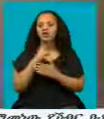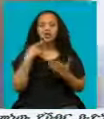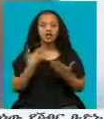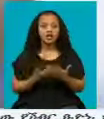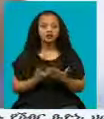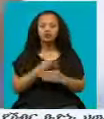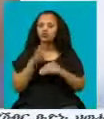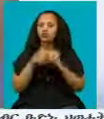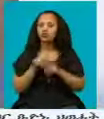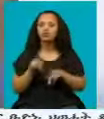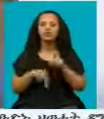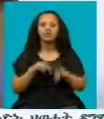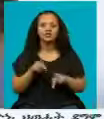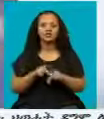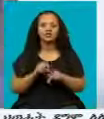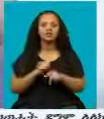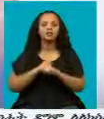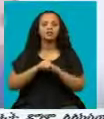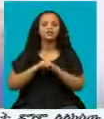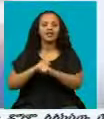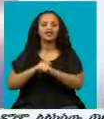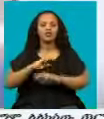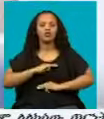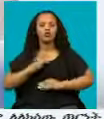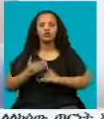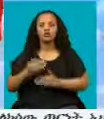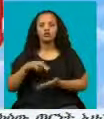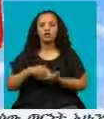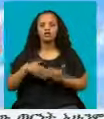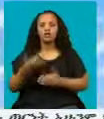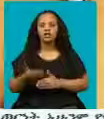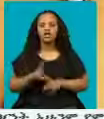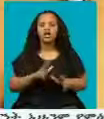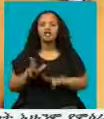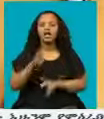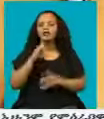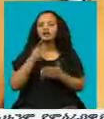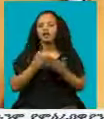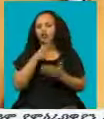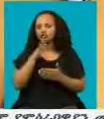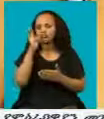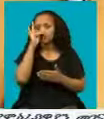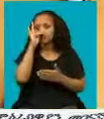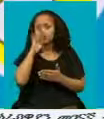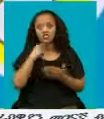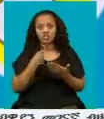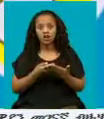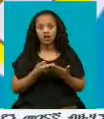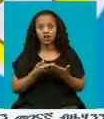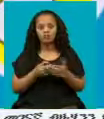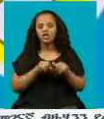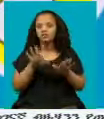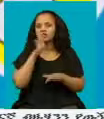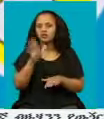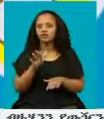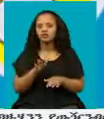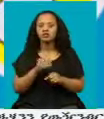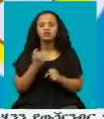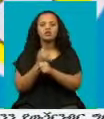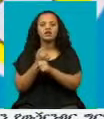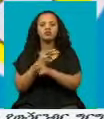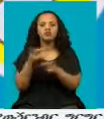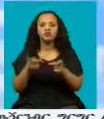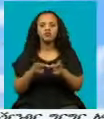ለማረጋገጥ ሁሉም ህብረተሰብ ከመከላከያ ሰራዊት ጎን ከመቆም ባሻገር ያልተረጋገጡና ሀሰተኛ መረጃዎችን ባለመሰራጨትና